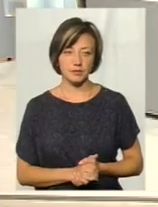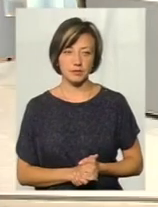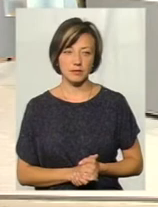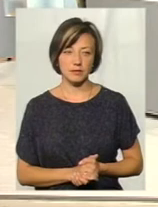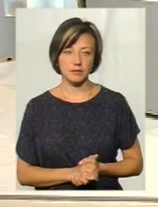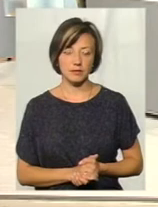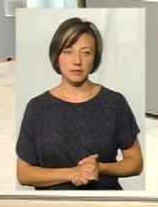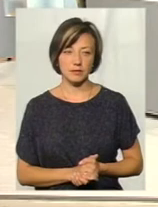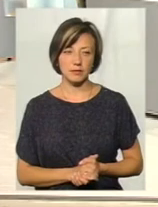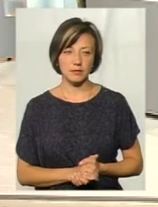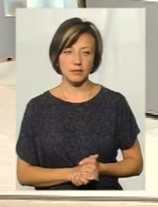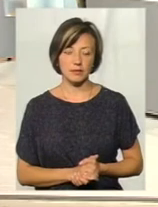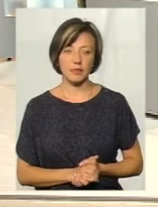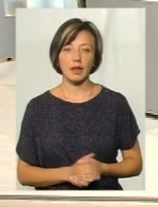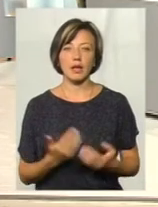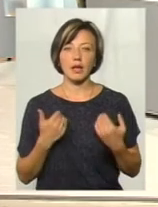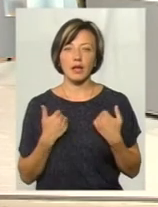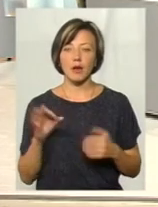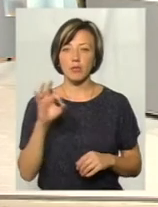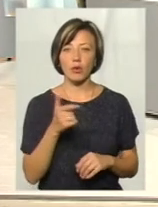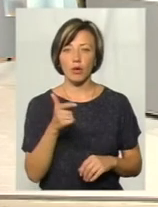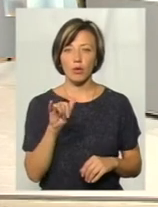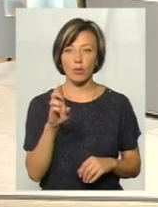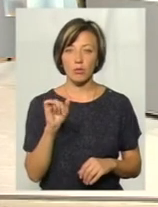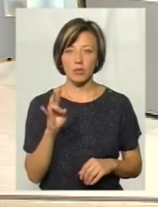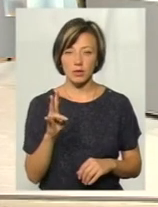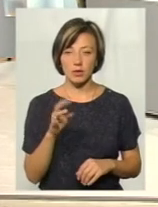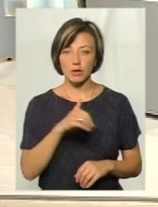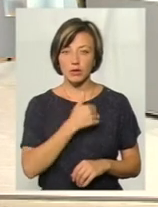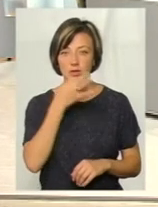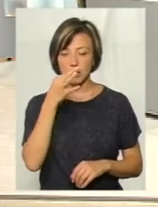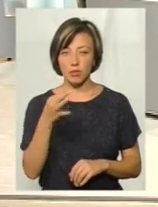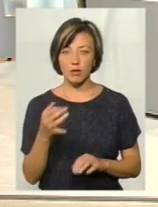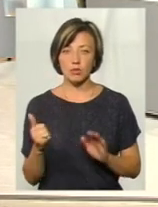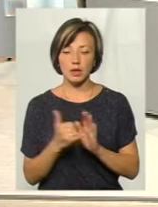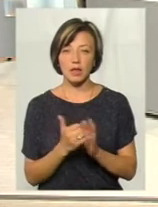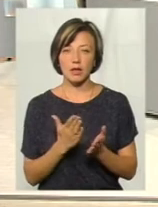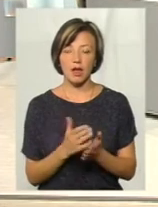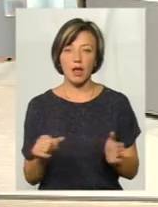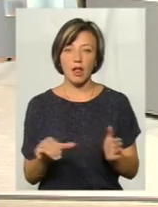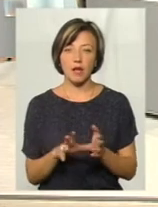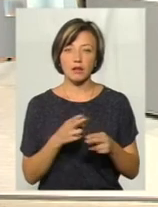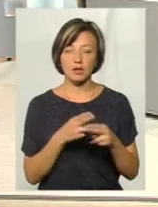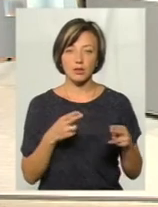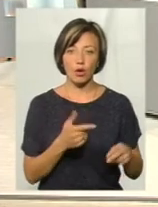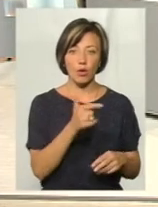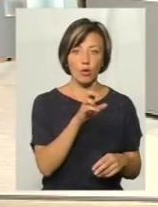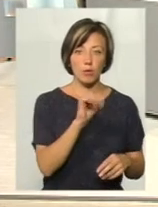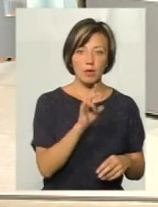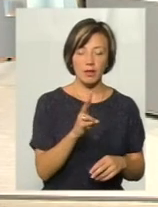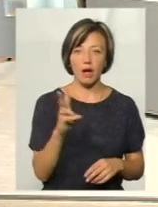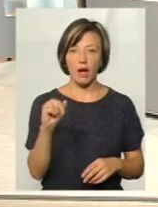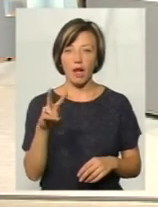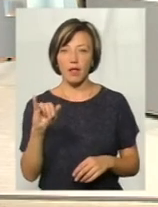Я за Губин хочу вам сказати. Губин поставив електростанцію, і від Губина до Калинівки 3